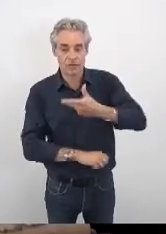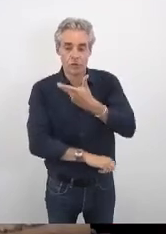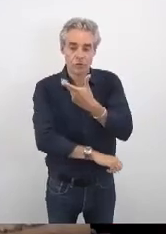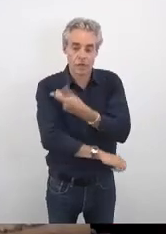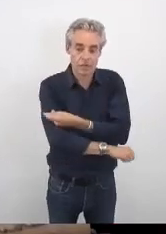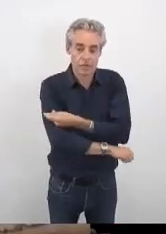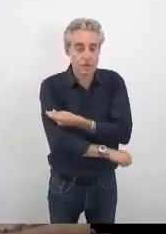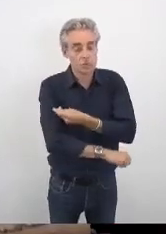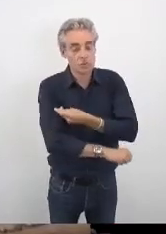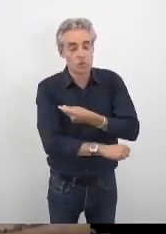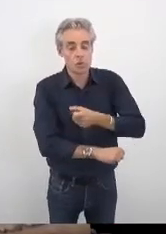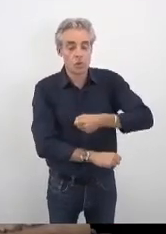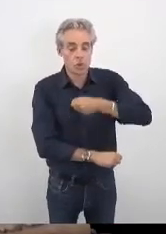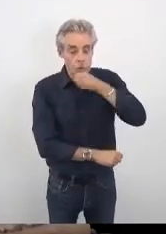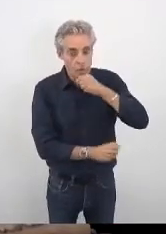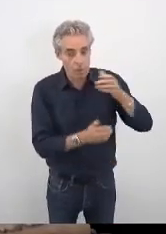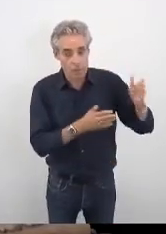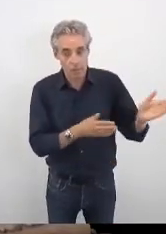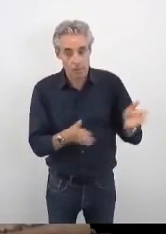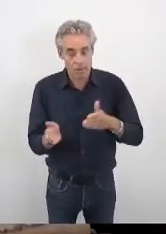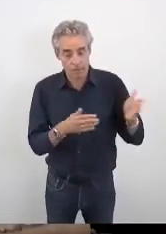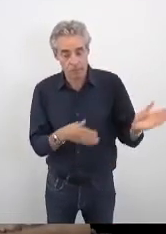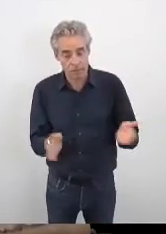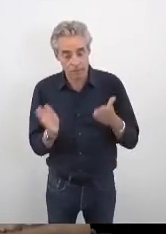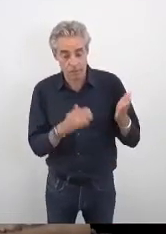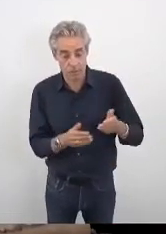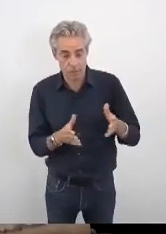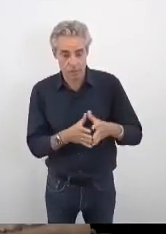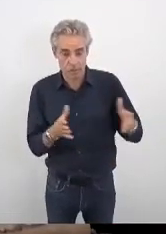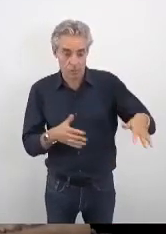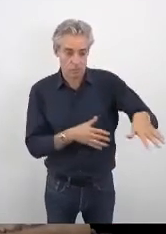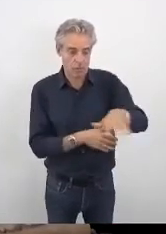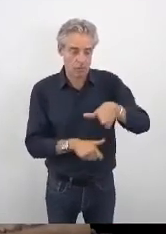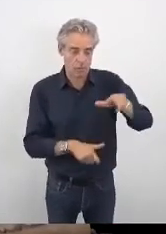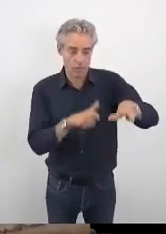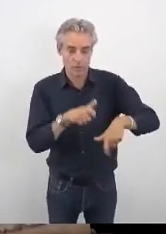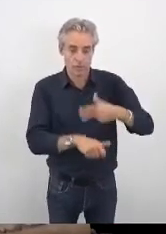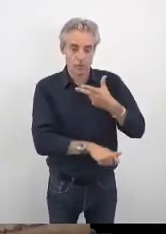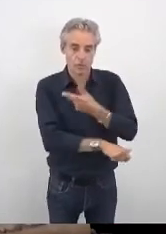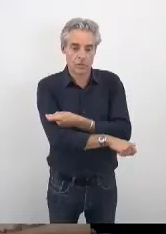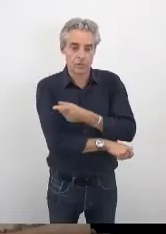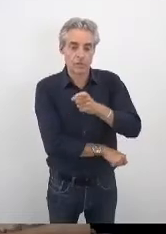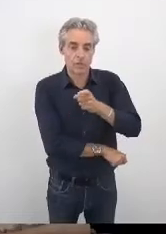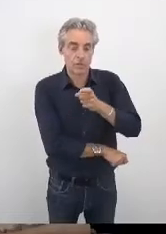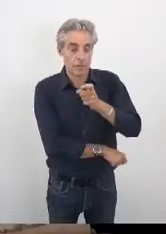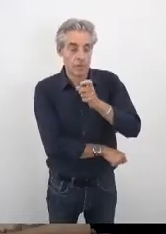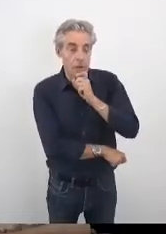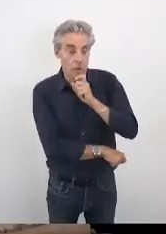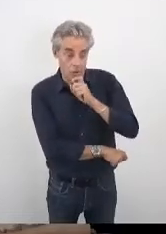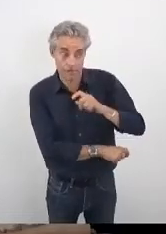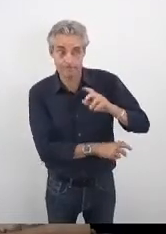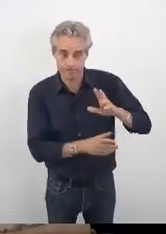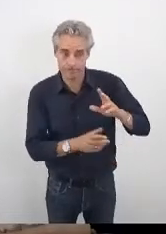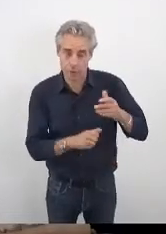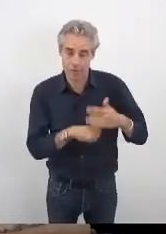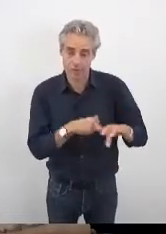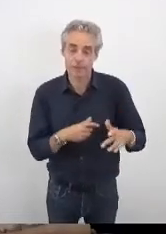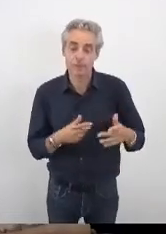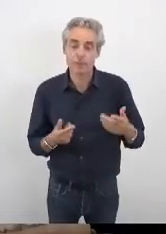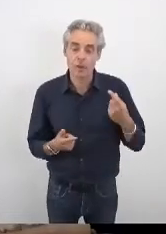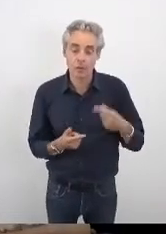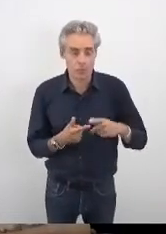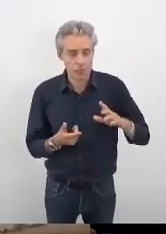aînés et du nombre de ces aînés qui aujourd'hui ne sont pas vaccinés autant qu'il le faudrait, compte tenu de